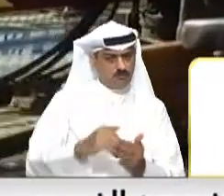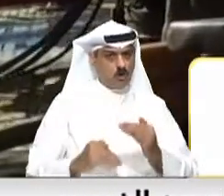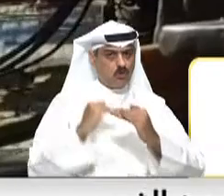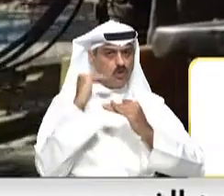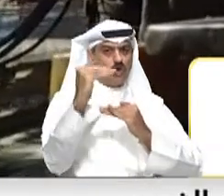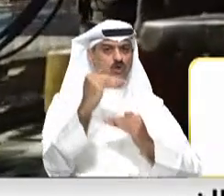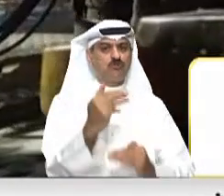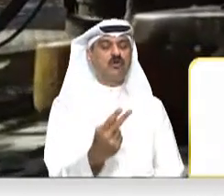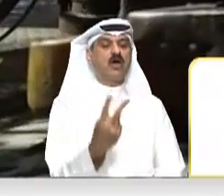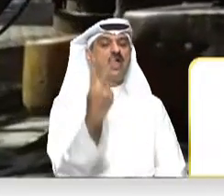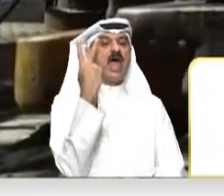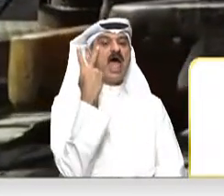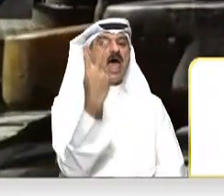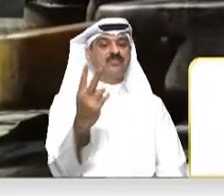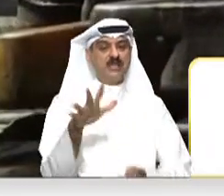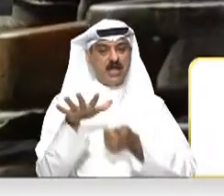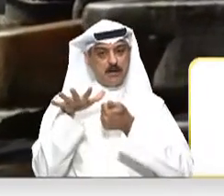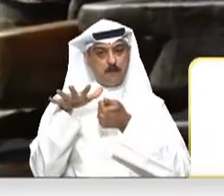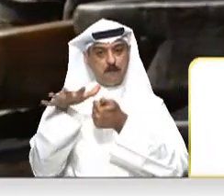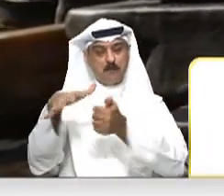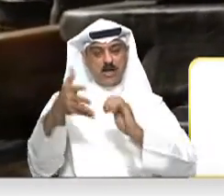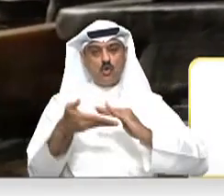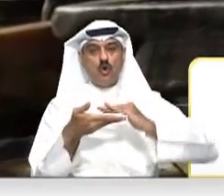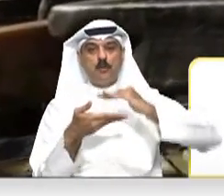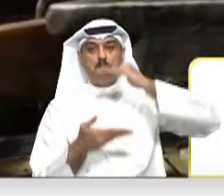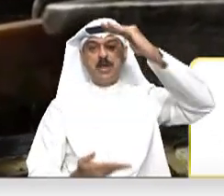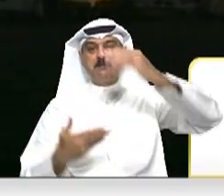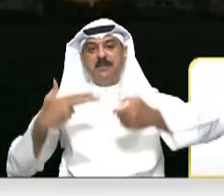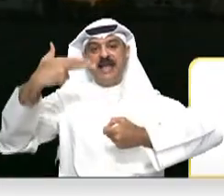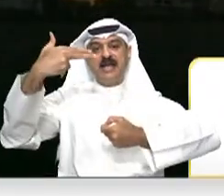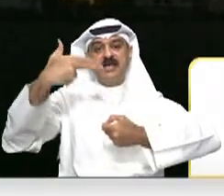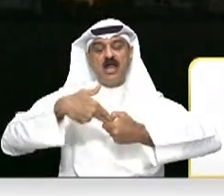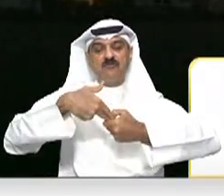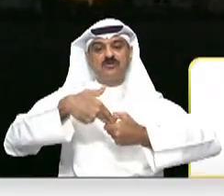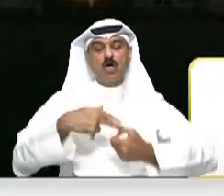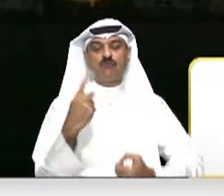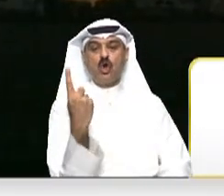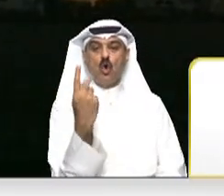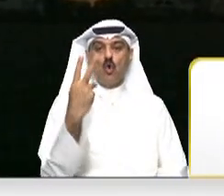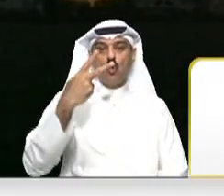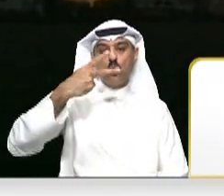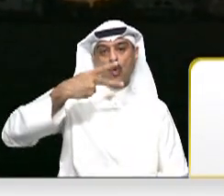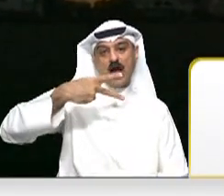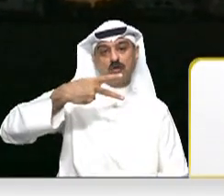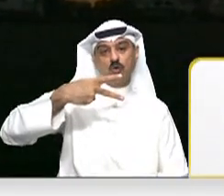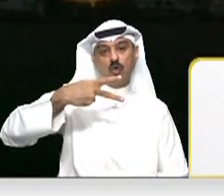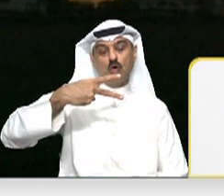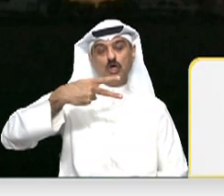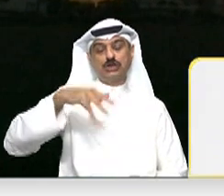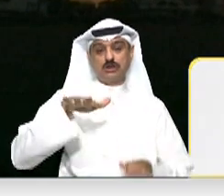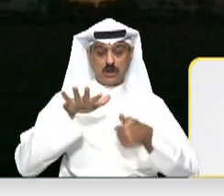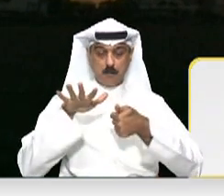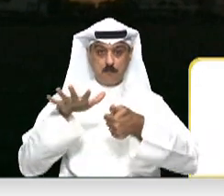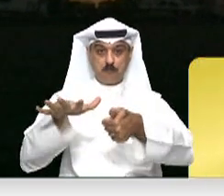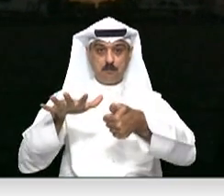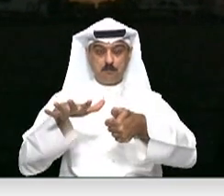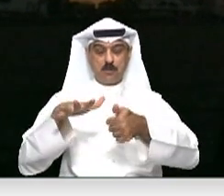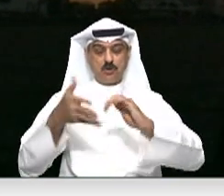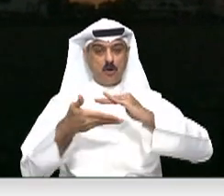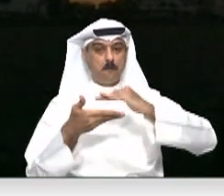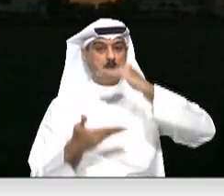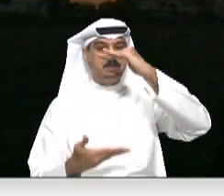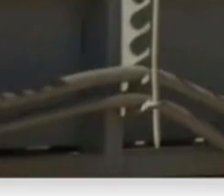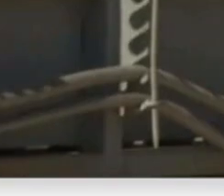2 مليون برميل يوميا خلال الأسبوع إلى أكثر من 21 مليون برميل يوميا.